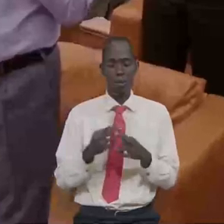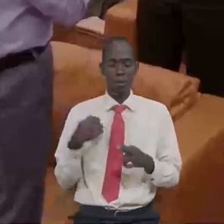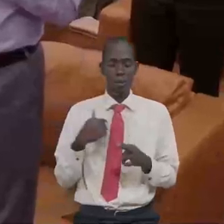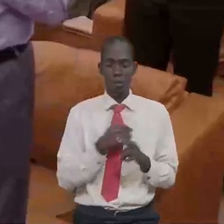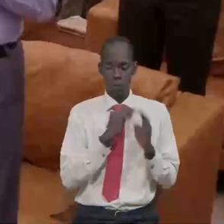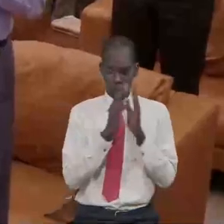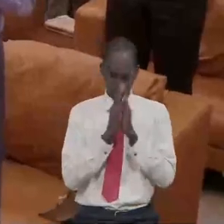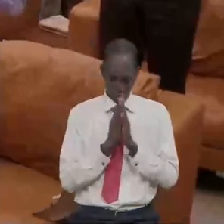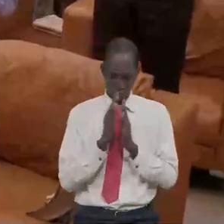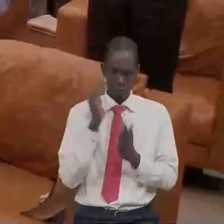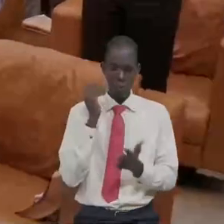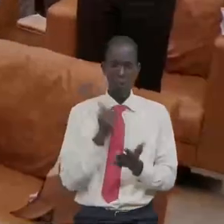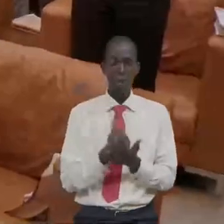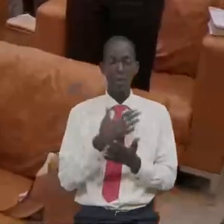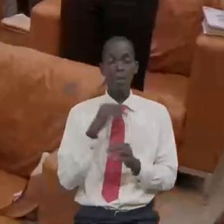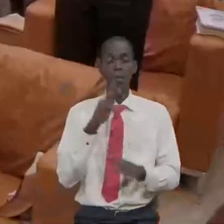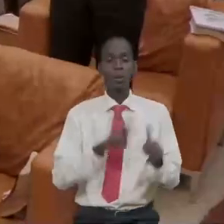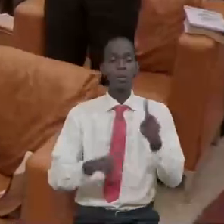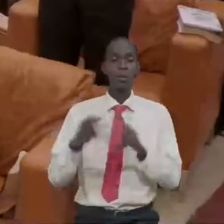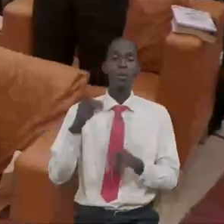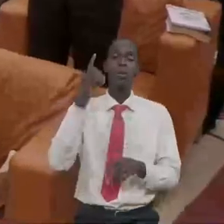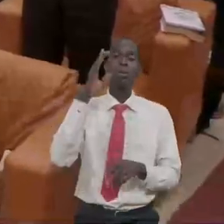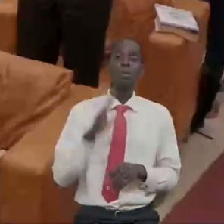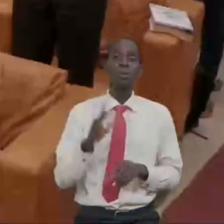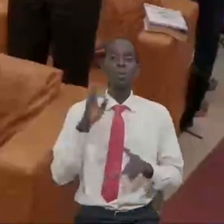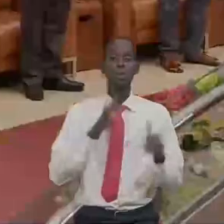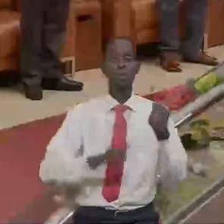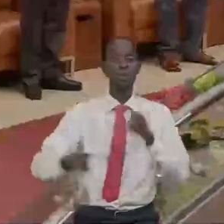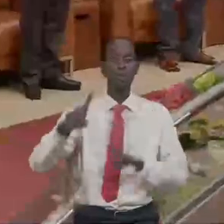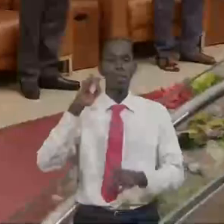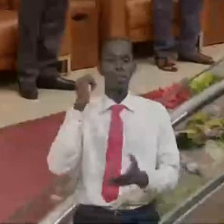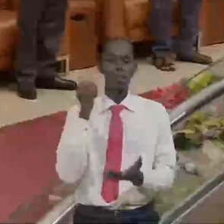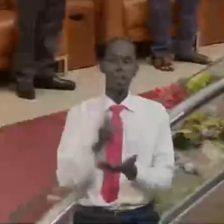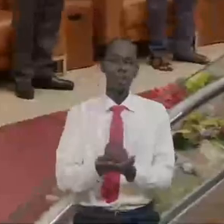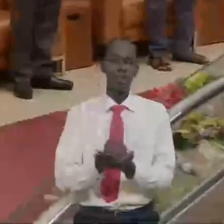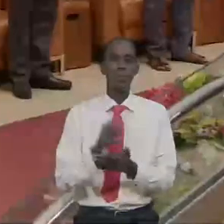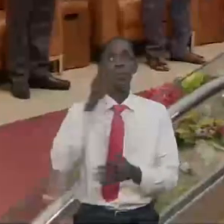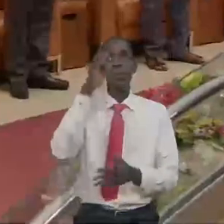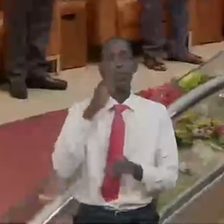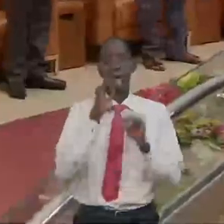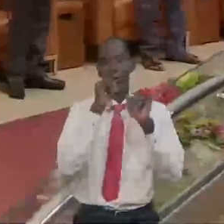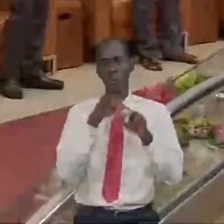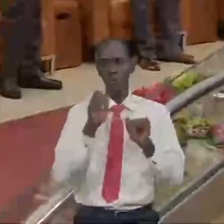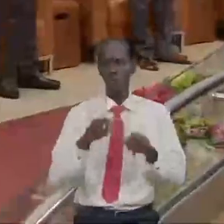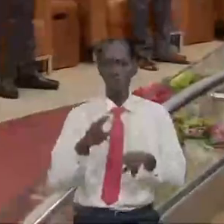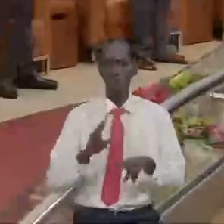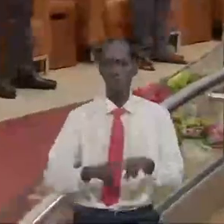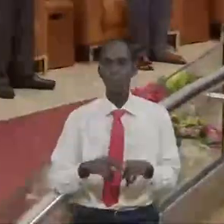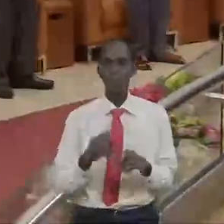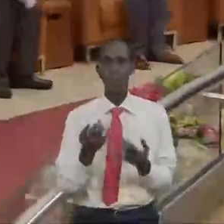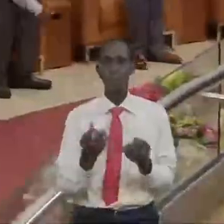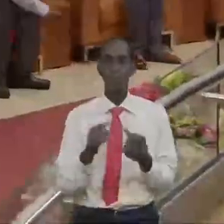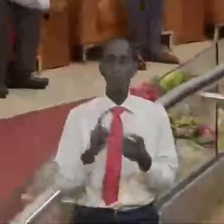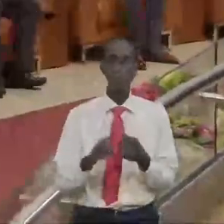prions. Et que le peuple de Dieu dise Amen. Que le Seigneur vous bénisse. Nous sommes à l'étude biblique